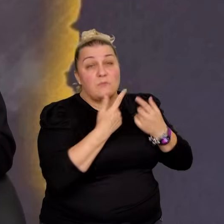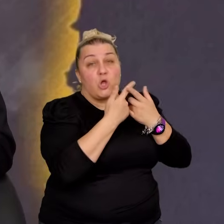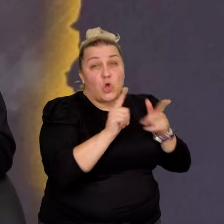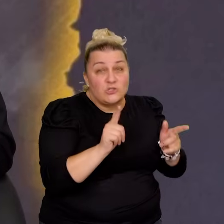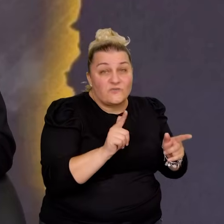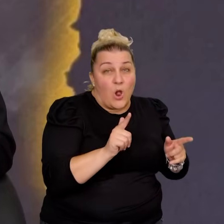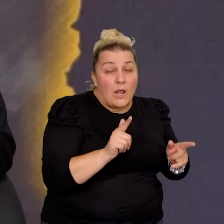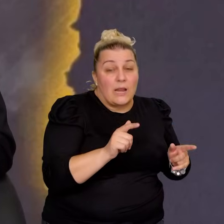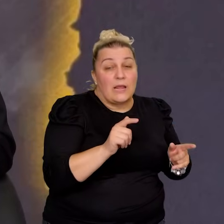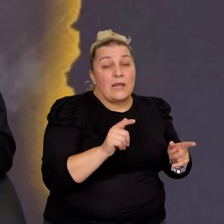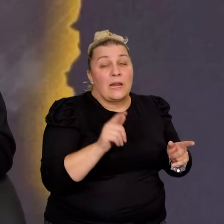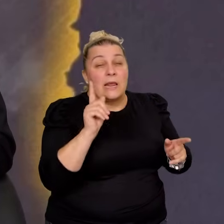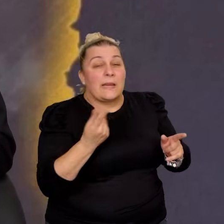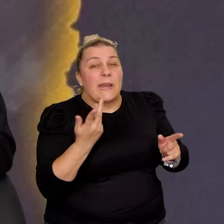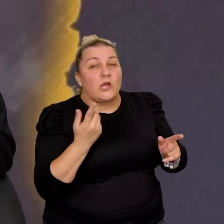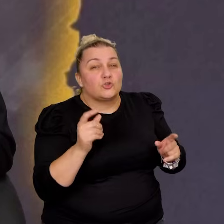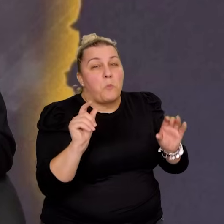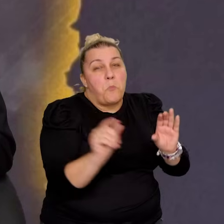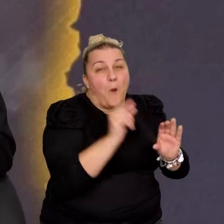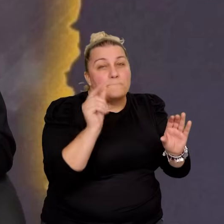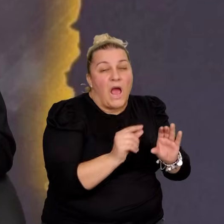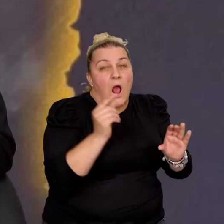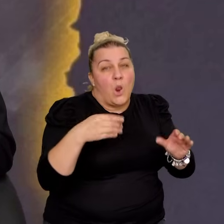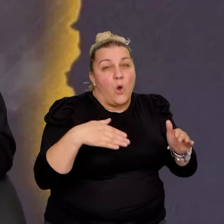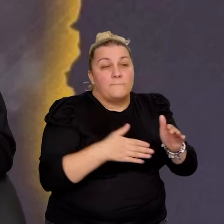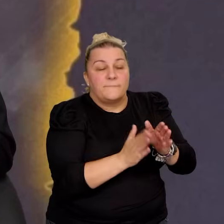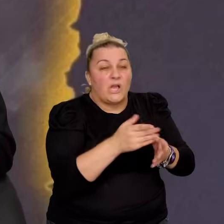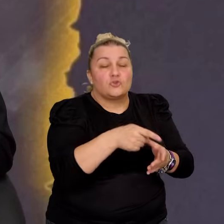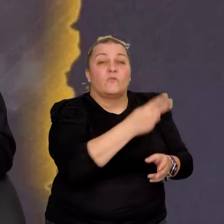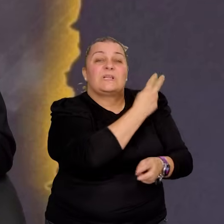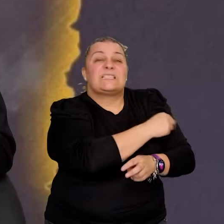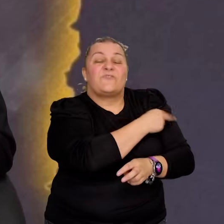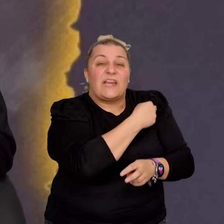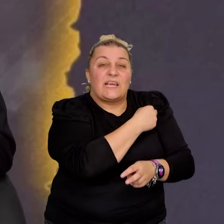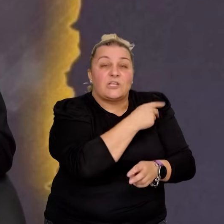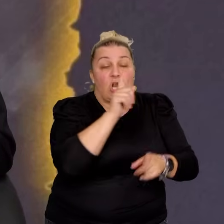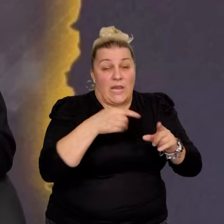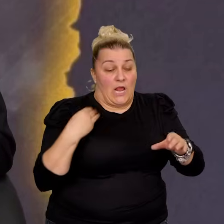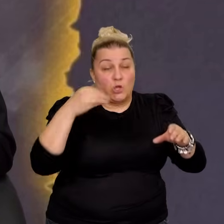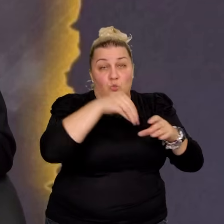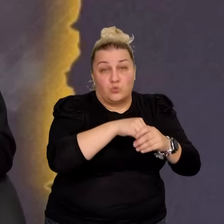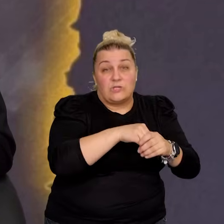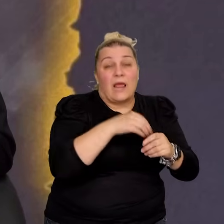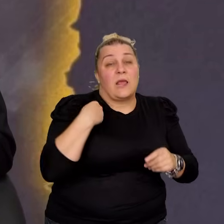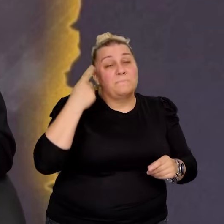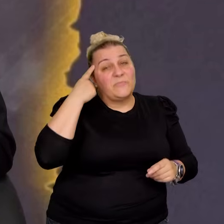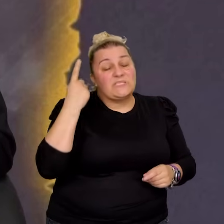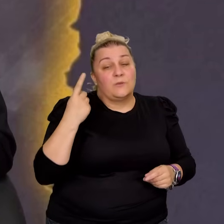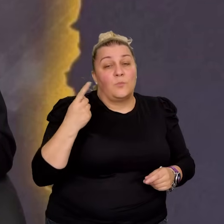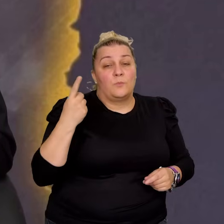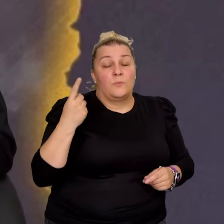bio kroz pakete neke koje su dolazili iz Međunarodnog Crvenog križa. Imam čak osjećaj da